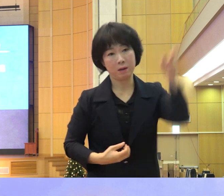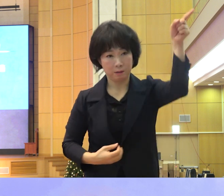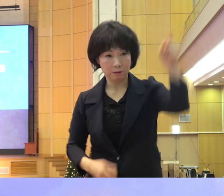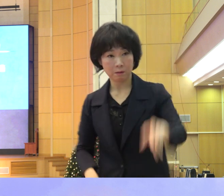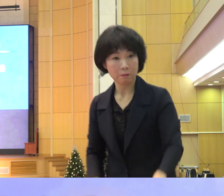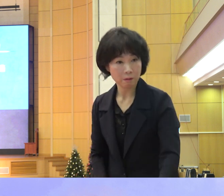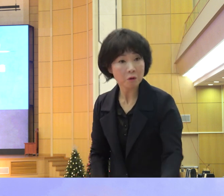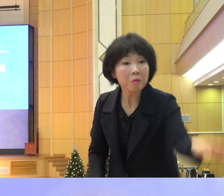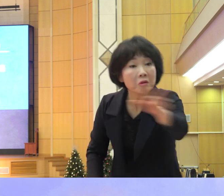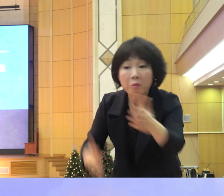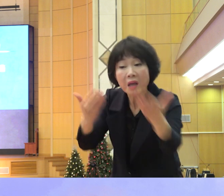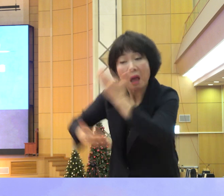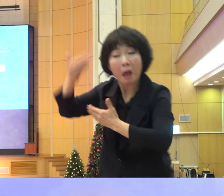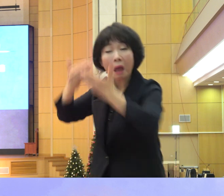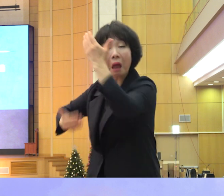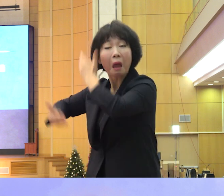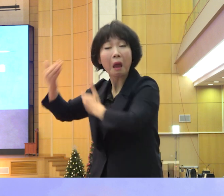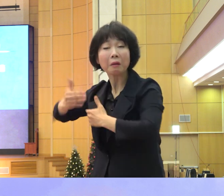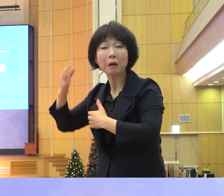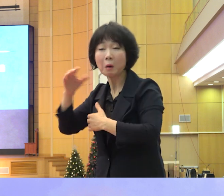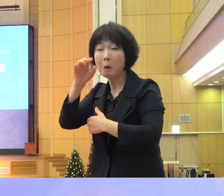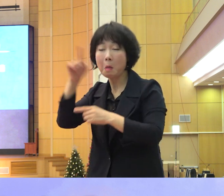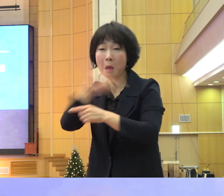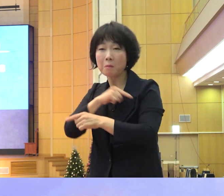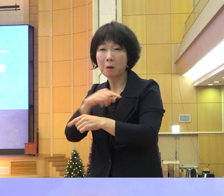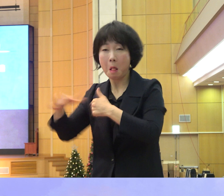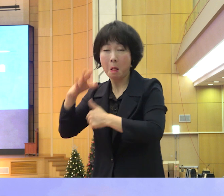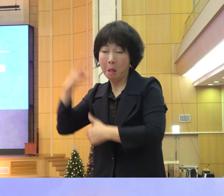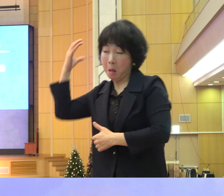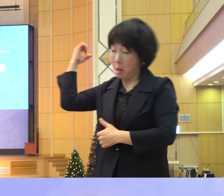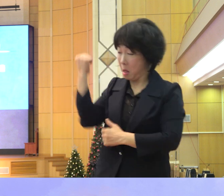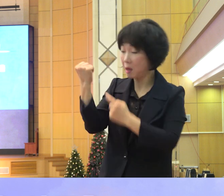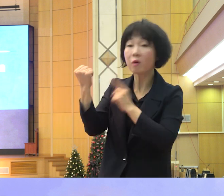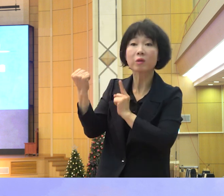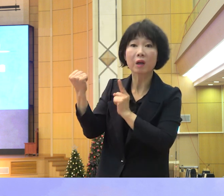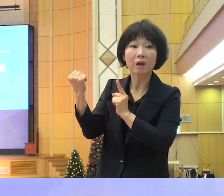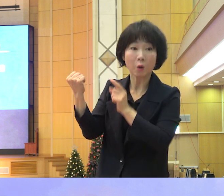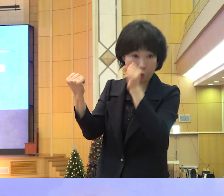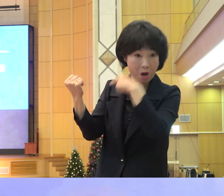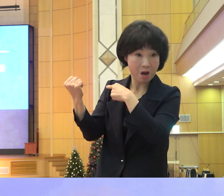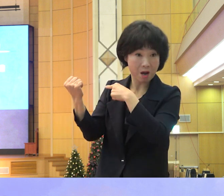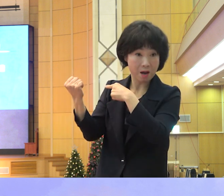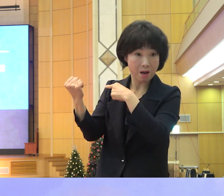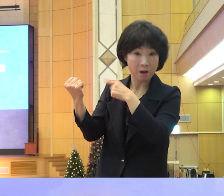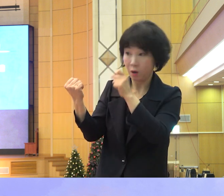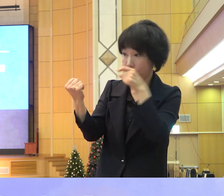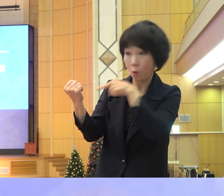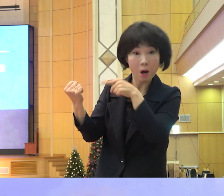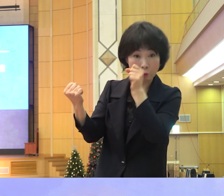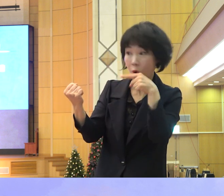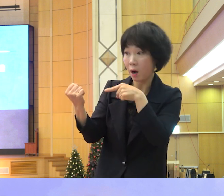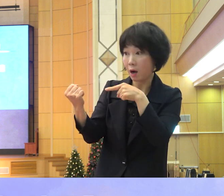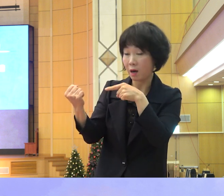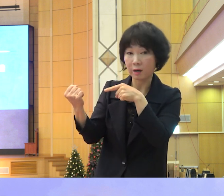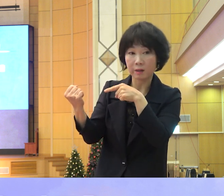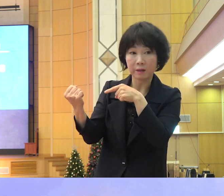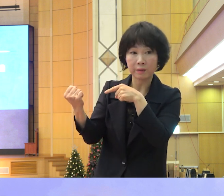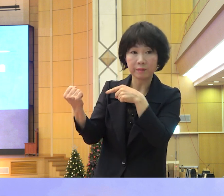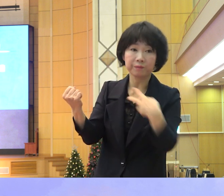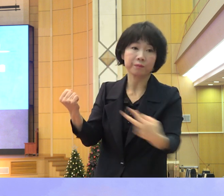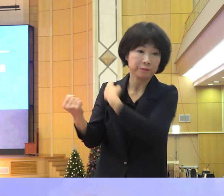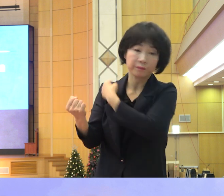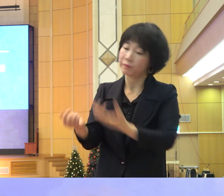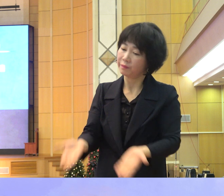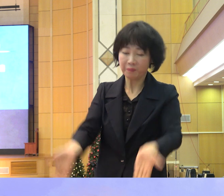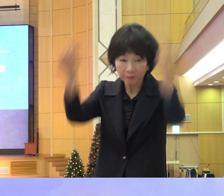과거는요 좋은 거든 나쁜 거든요 다시 돌아오는 거 아니야. 그러니까 어떤 사람이 말하기를